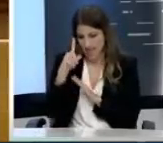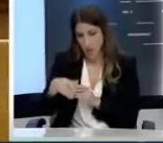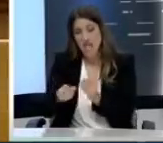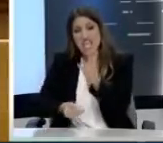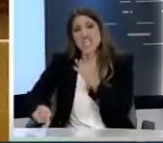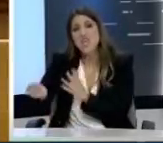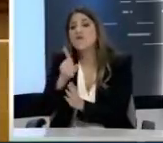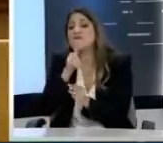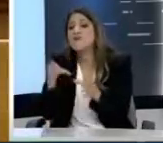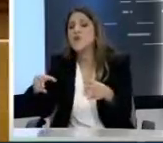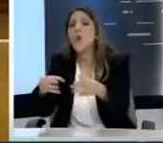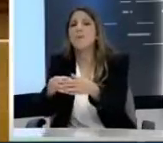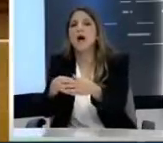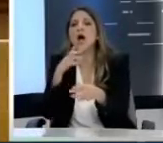το